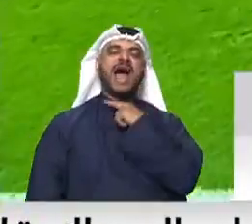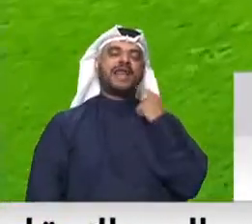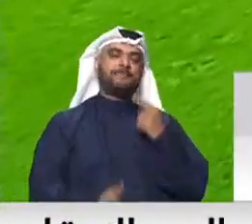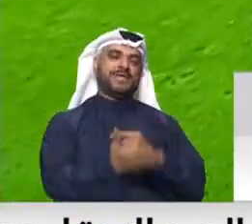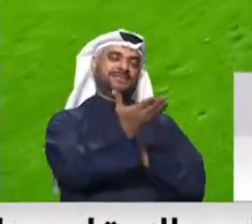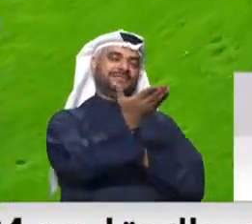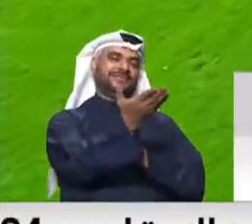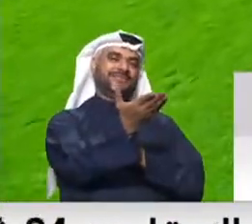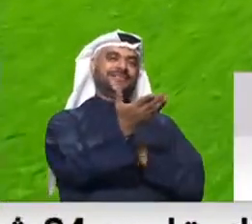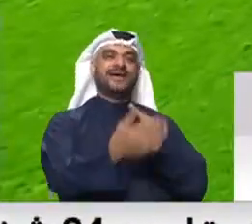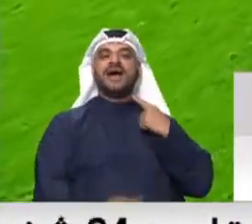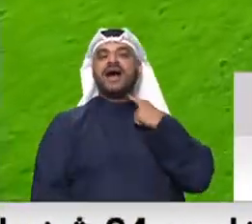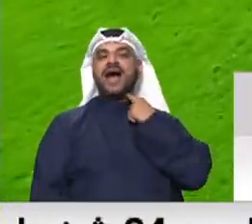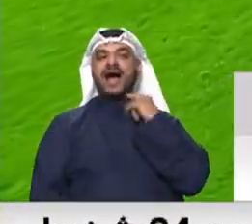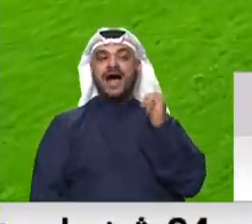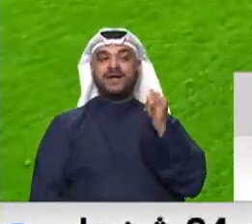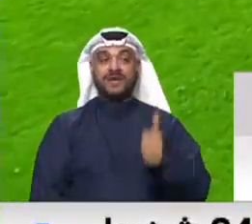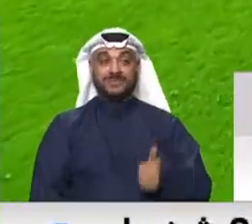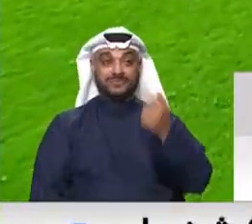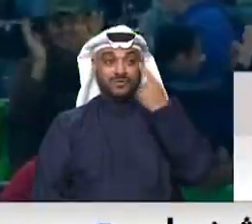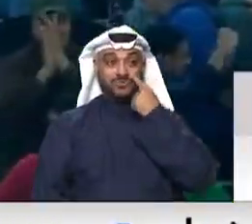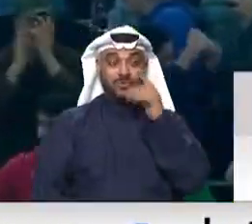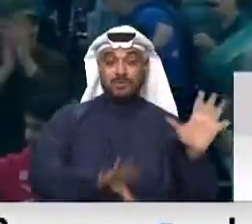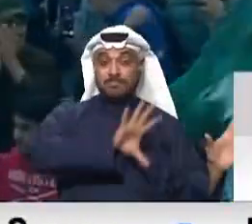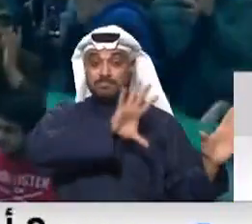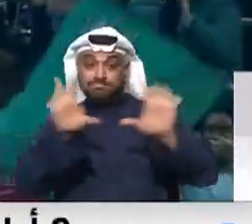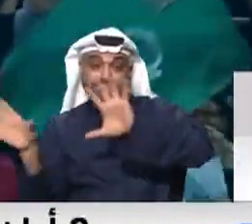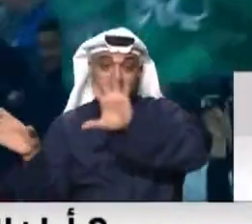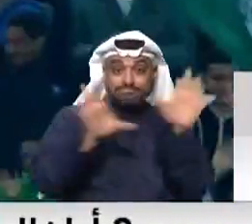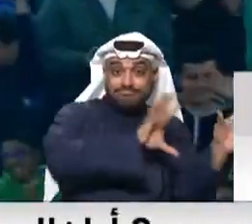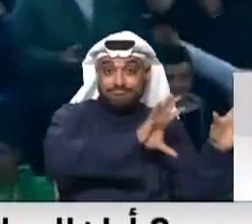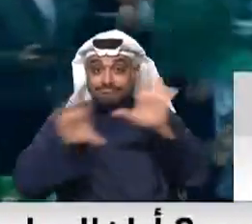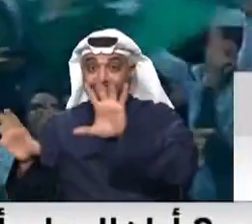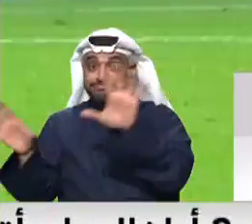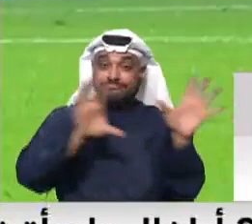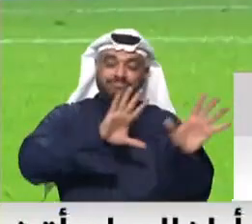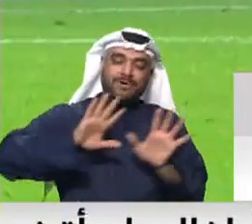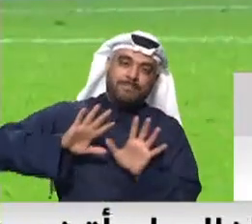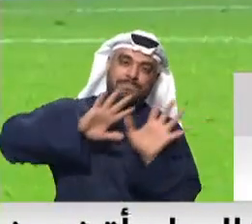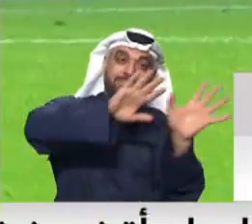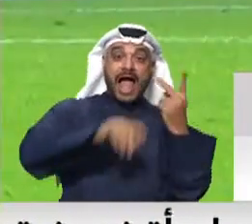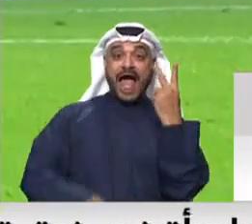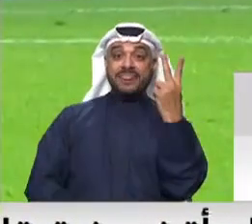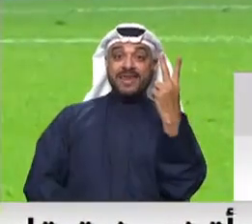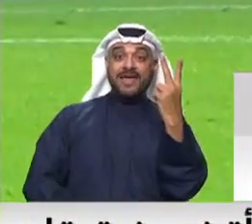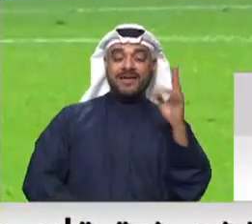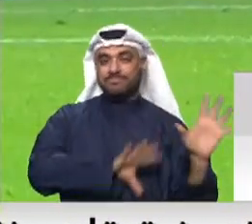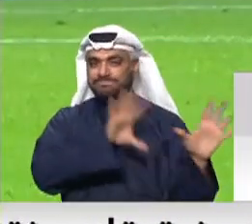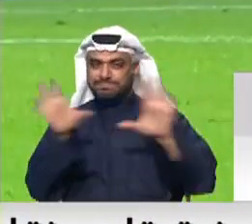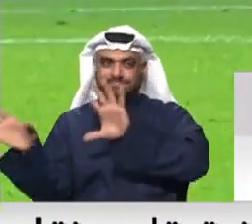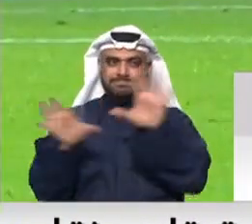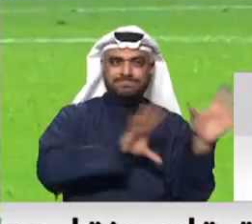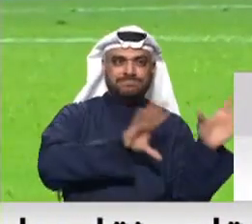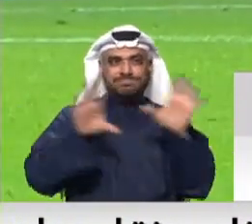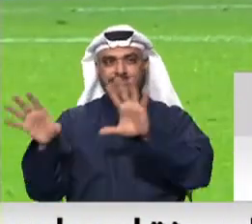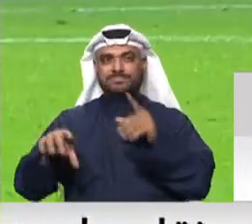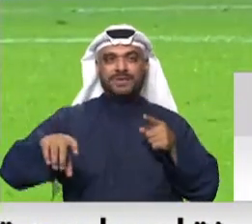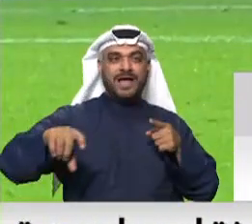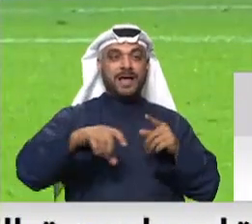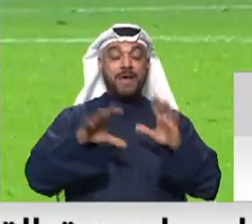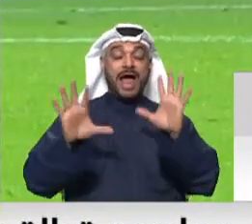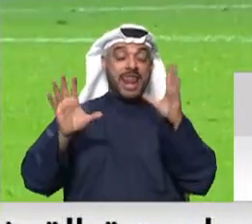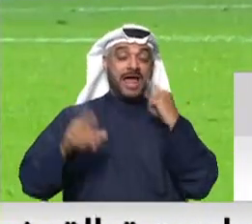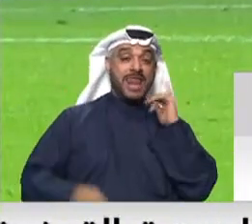سيما بعد أن تعملق سليمان عبد الغفور بالتصدي لركلتي جزاء ببراعة، لتنتهي